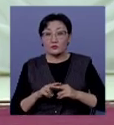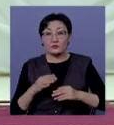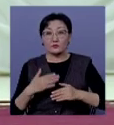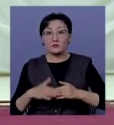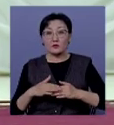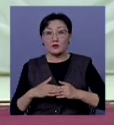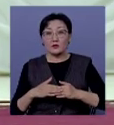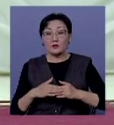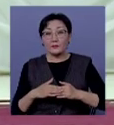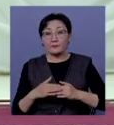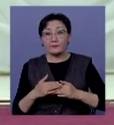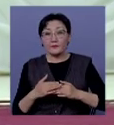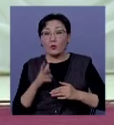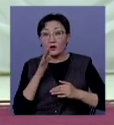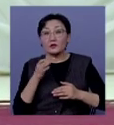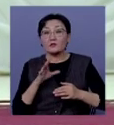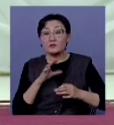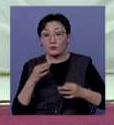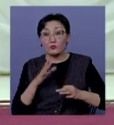біздің көңіліміз тоқтаған кезде келіп,